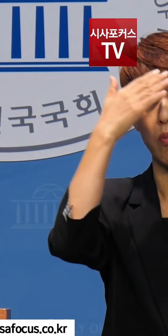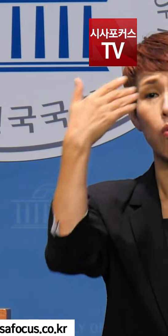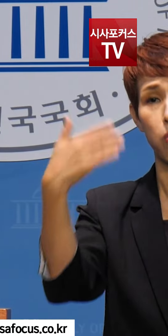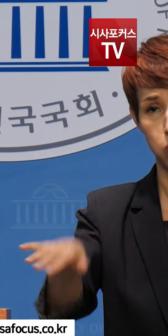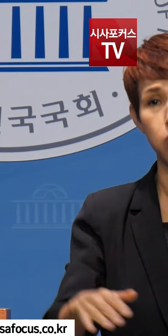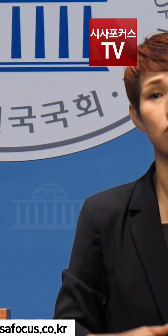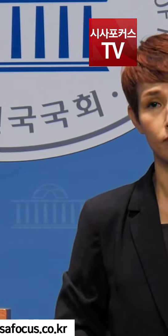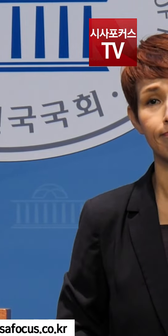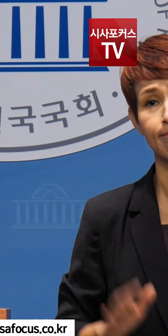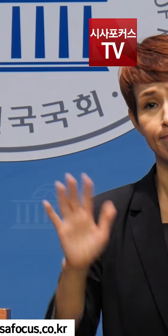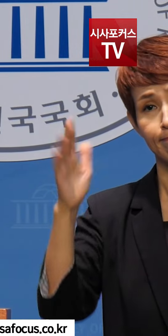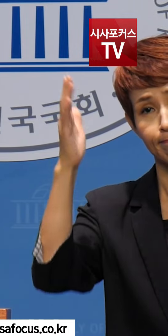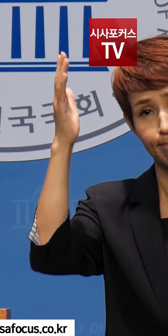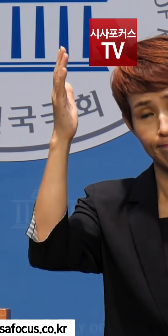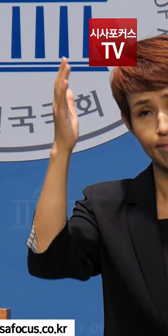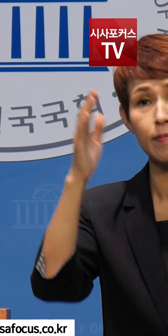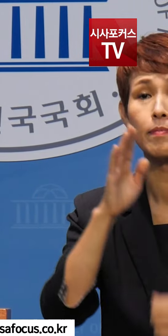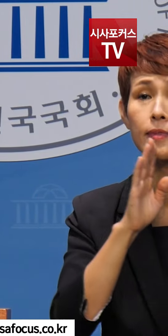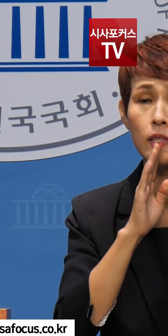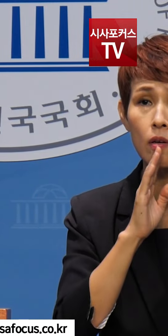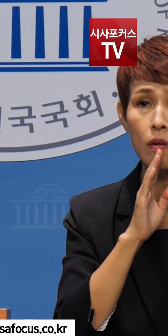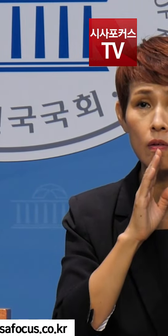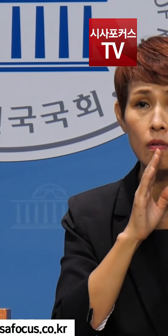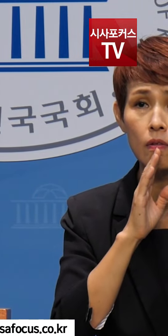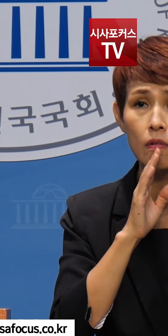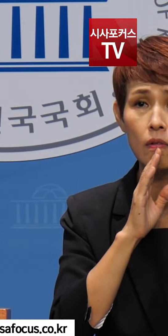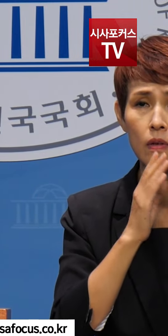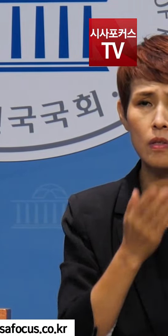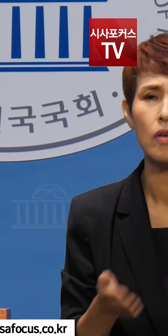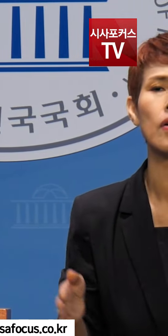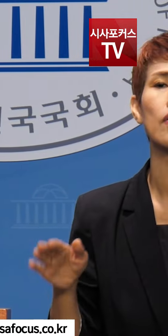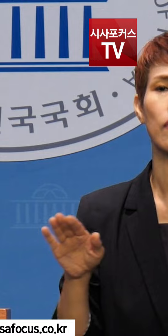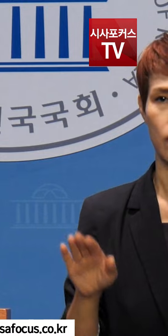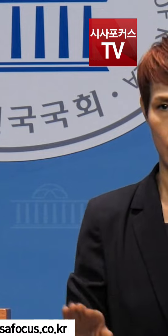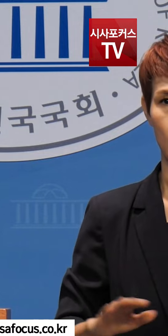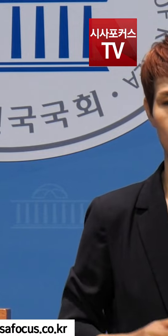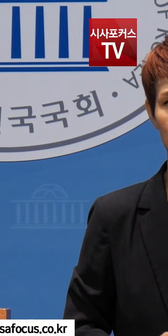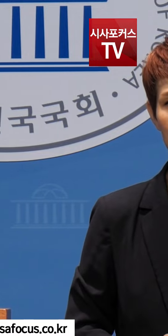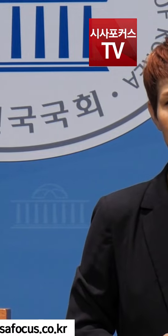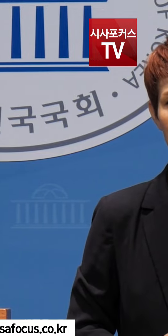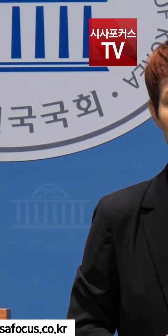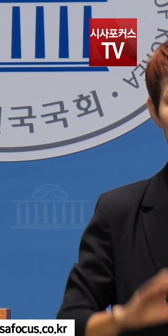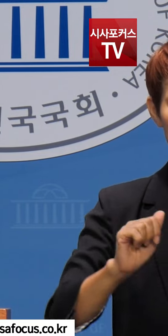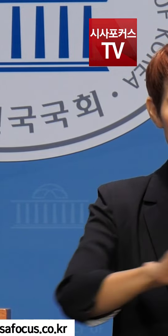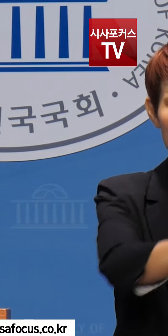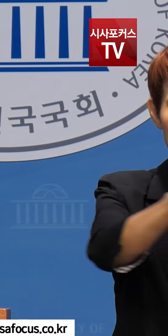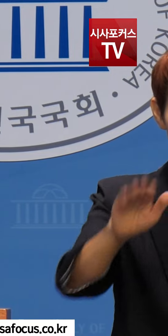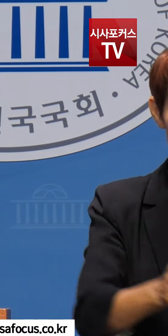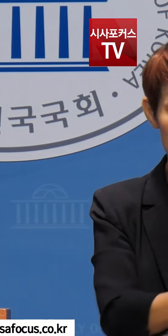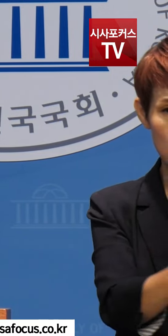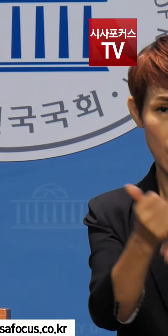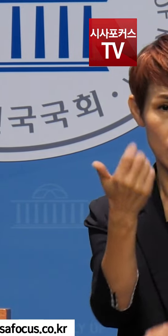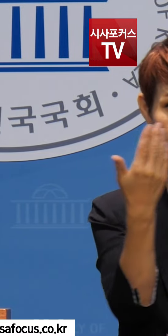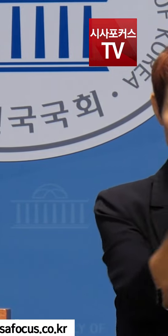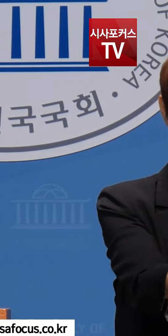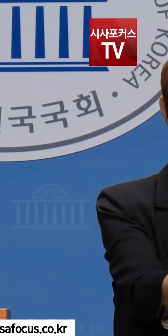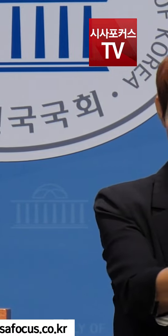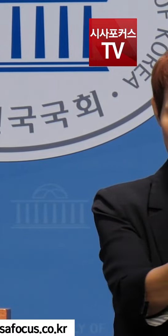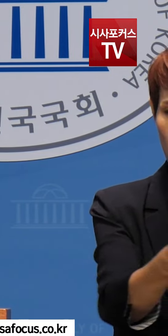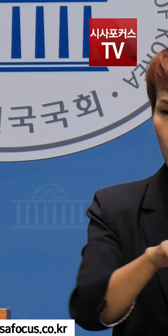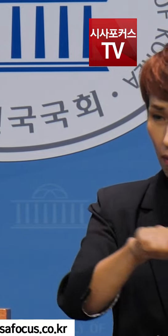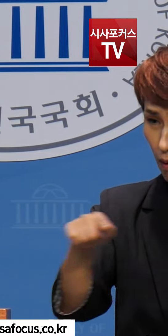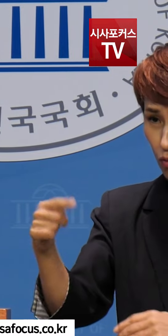일이고 환영할 만한 결정입니다. 그러나 절망에 빠진 국민에게 희망을 주기에는 충분하지